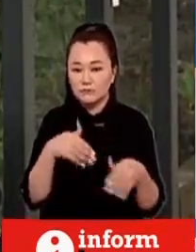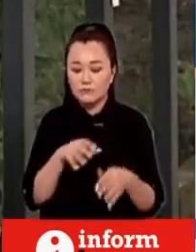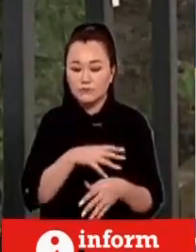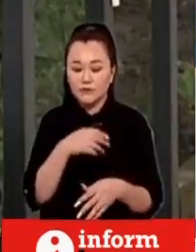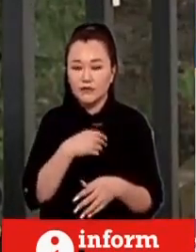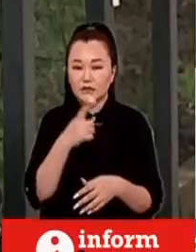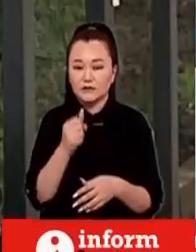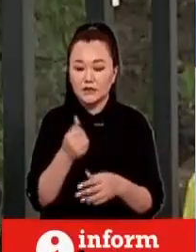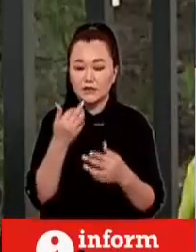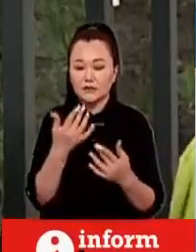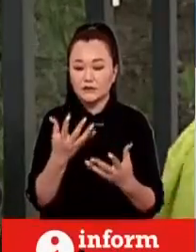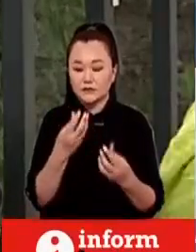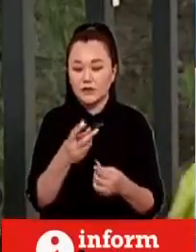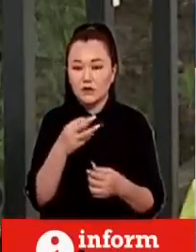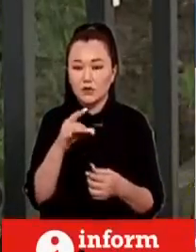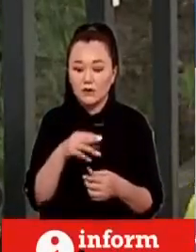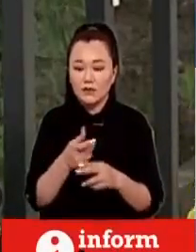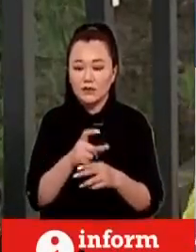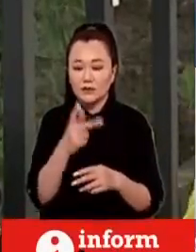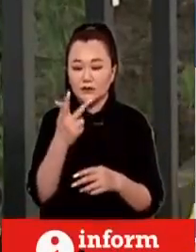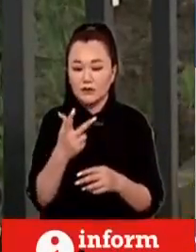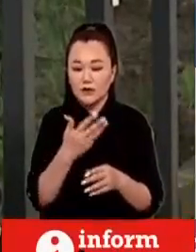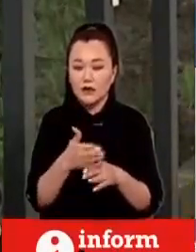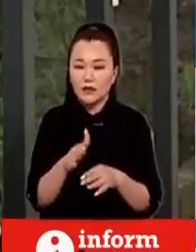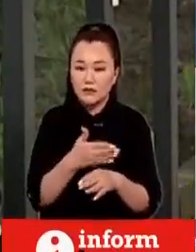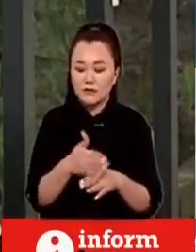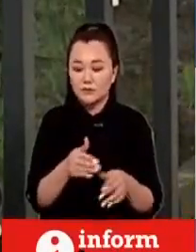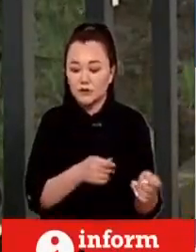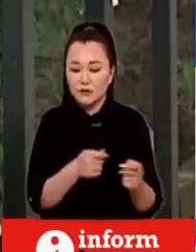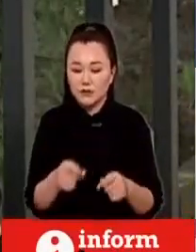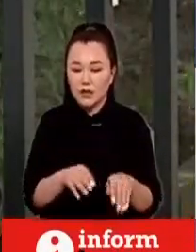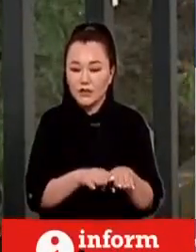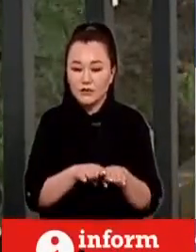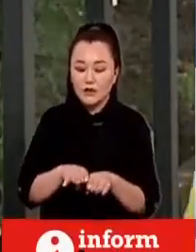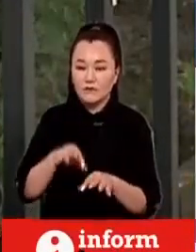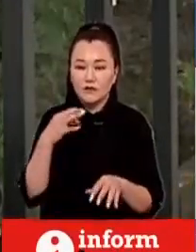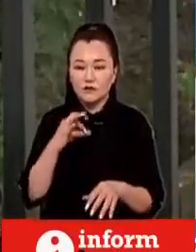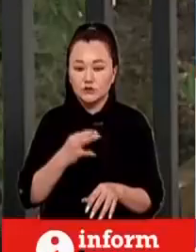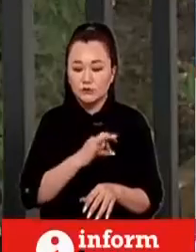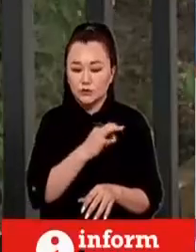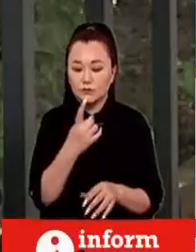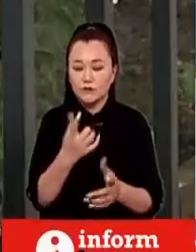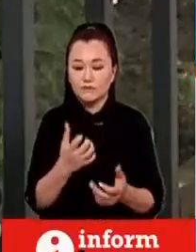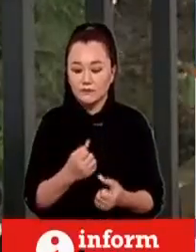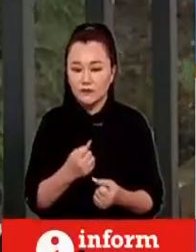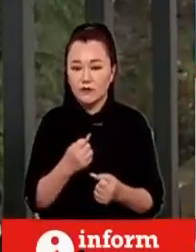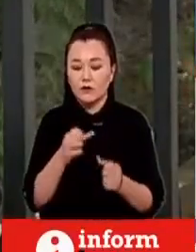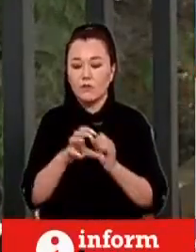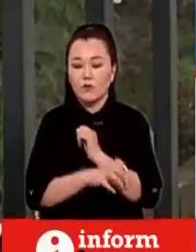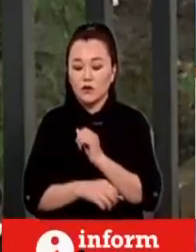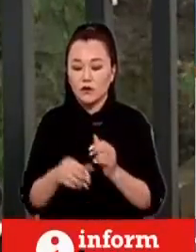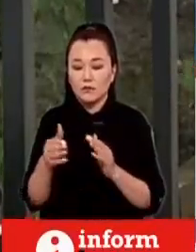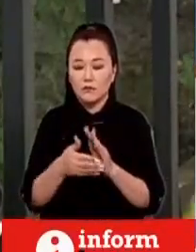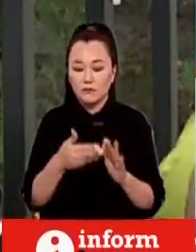За пару дней к нам в ломбард эти трое по отдельности принесли одинаковые цепочки. Первую приняли, последующие